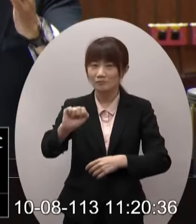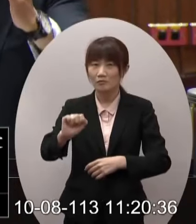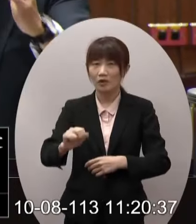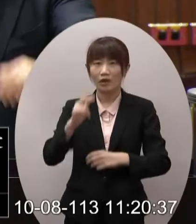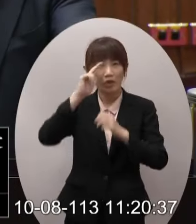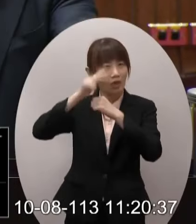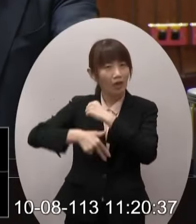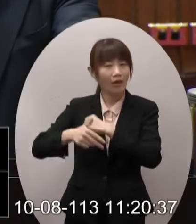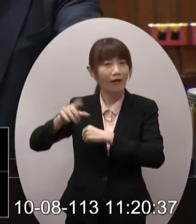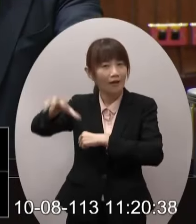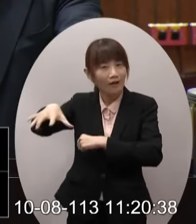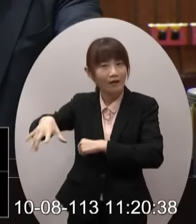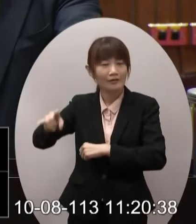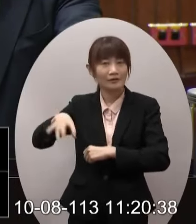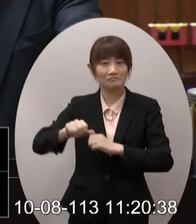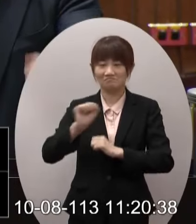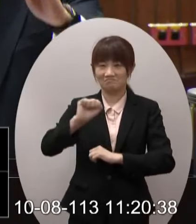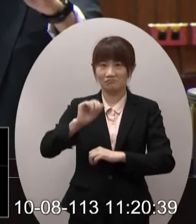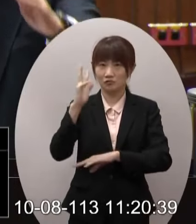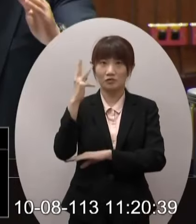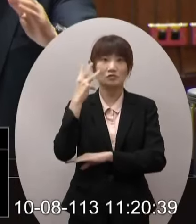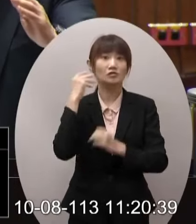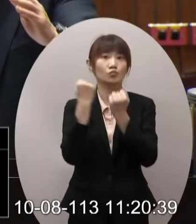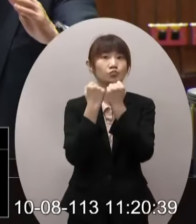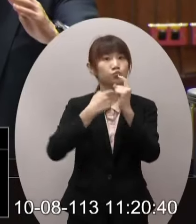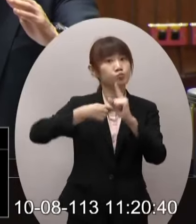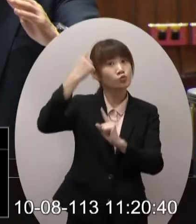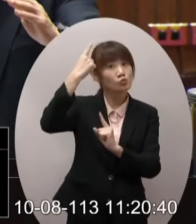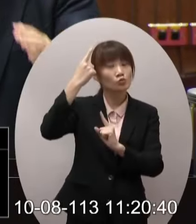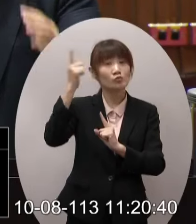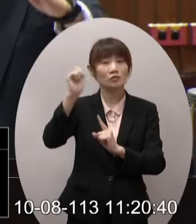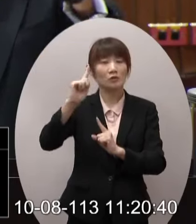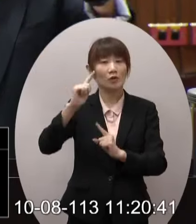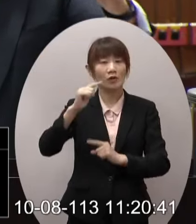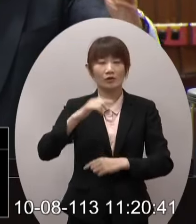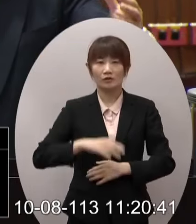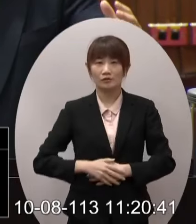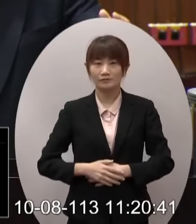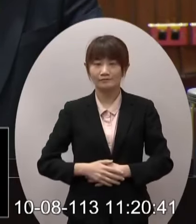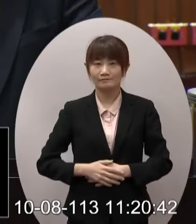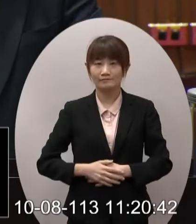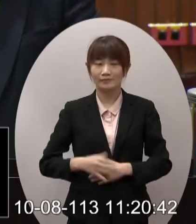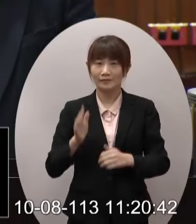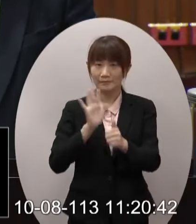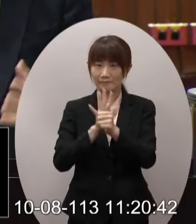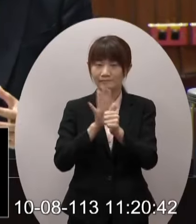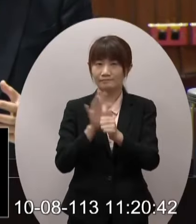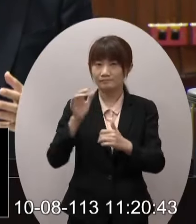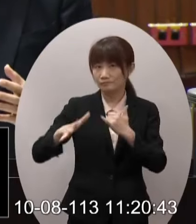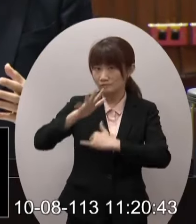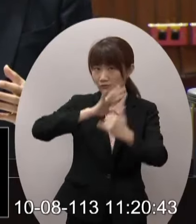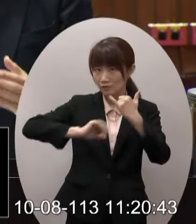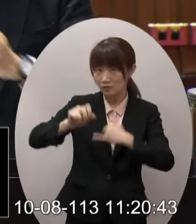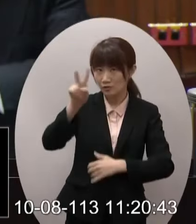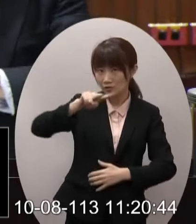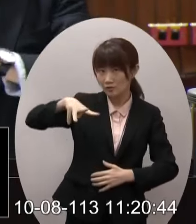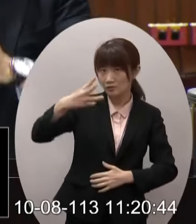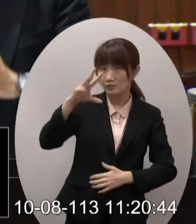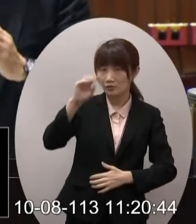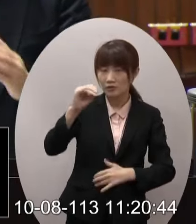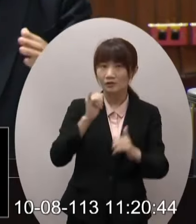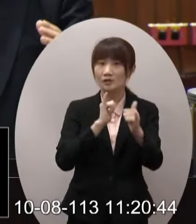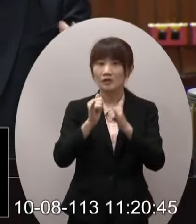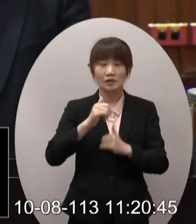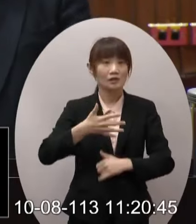高的政治道德，就是应该为我们2300万人民，不